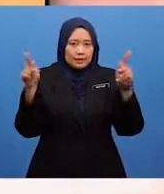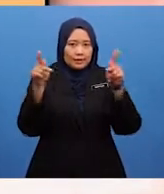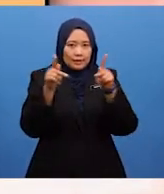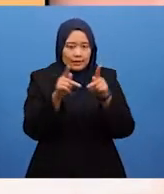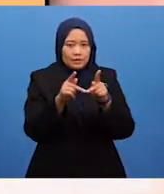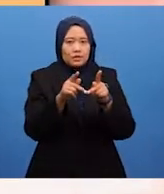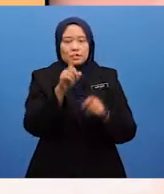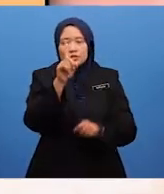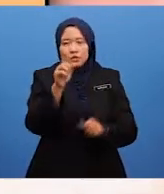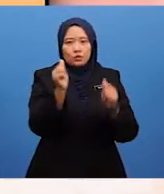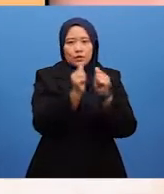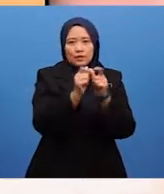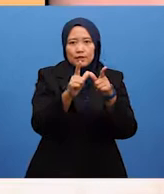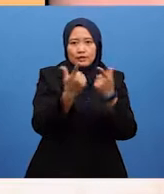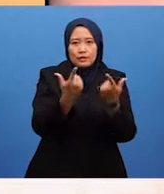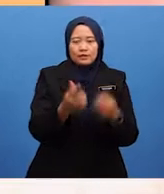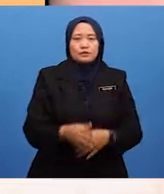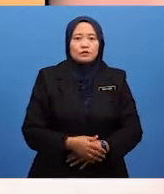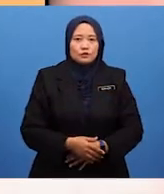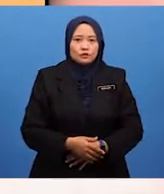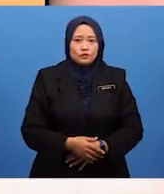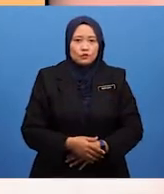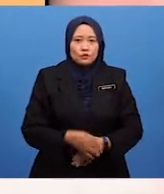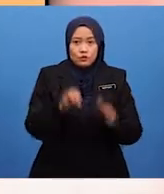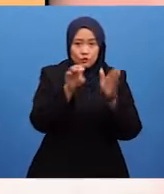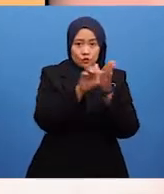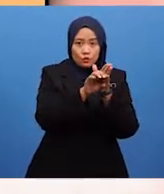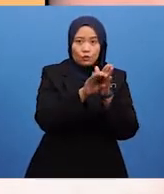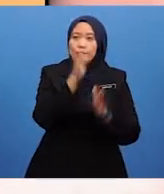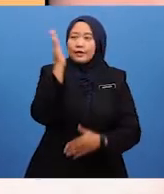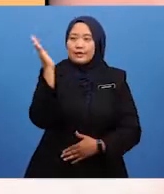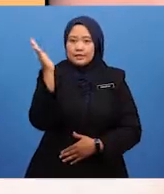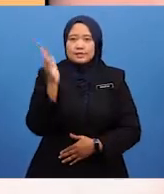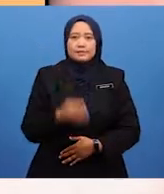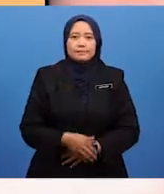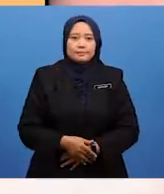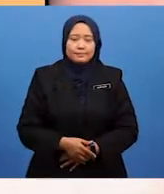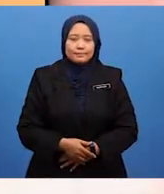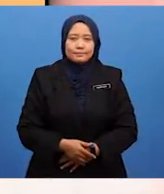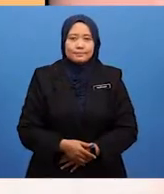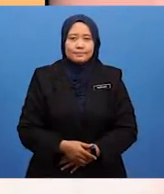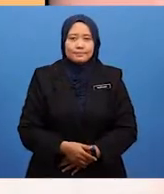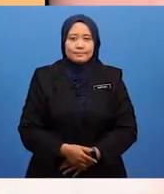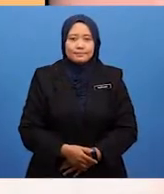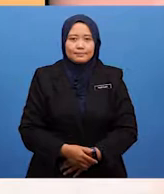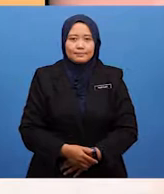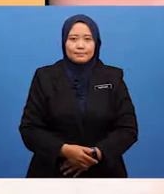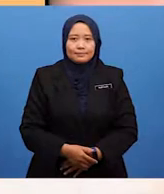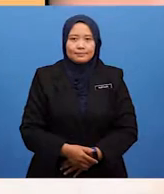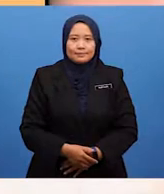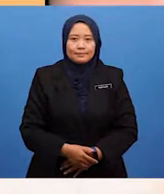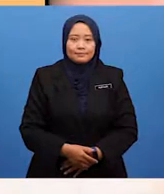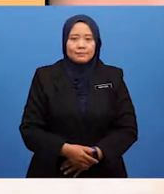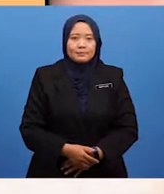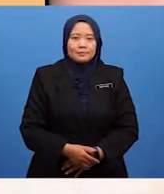punya lukisan apa tadi Cipedes lukisan uncura Noto grafik dan juga like something Gilbert Olla lukisan ketika